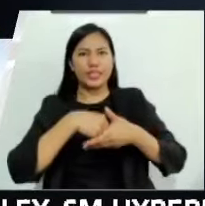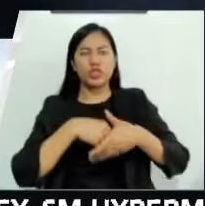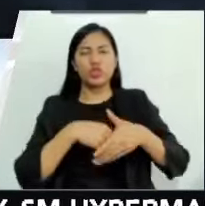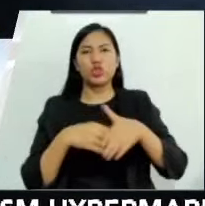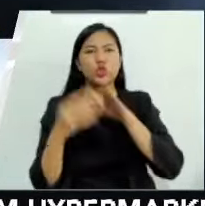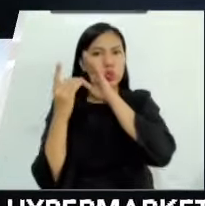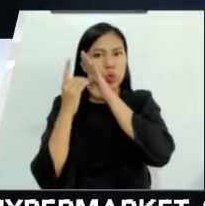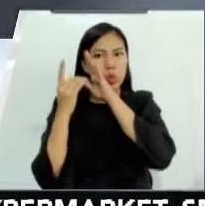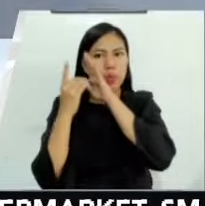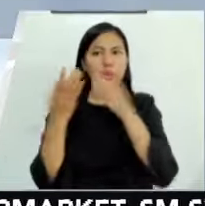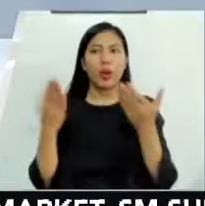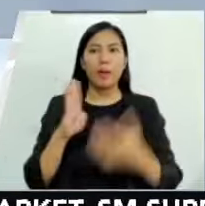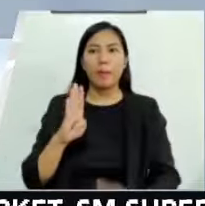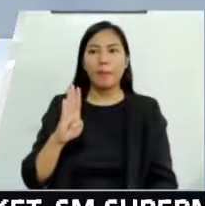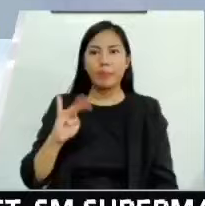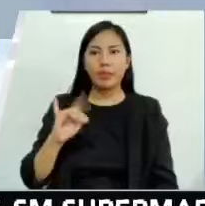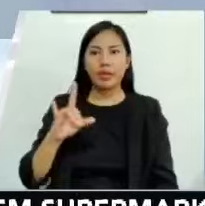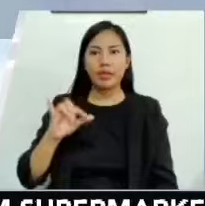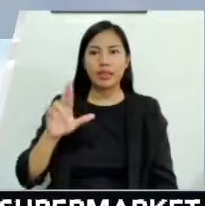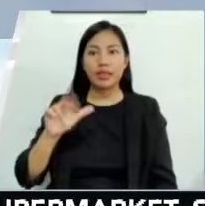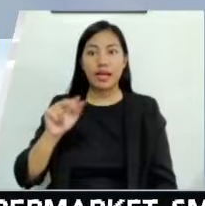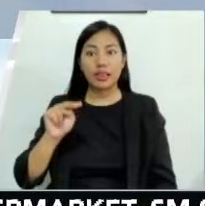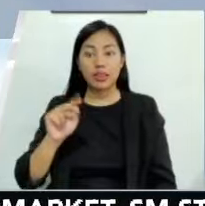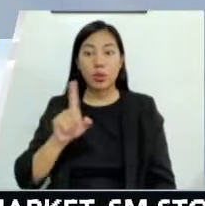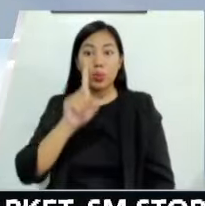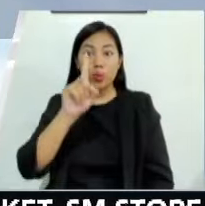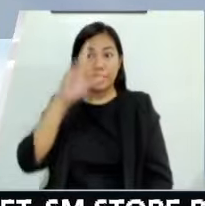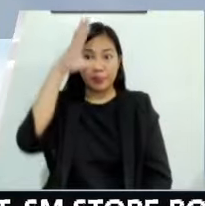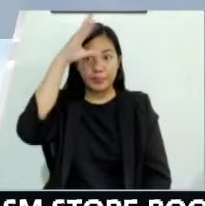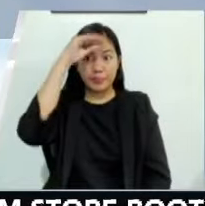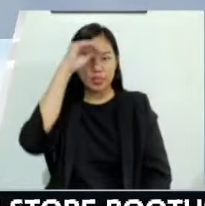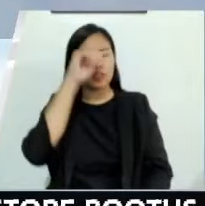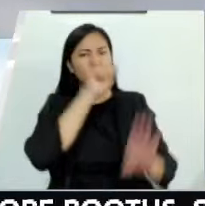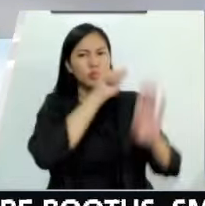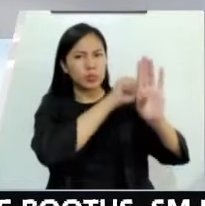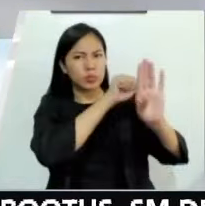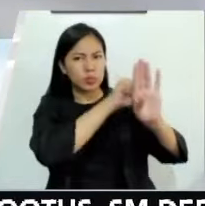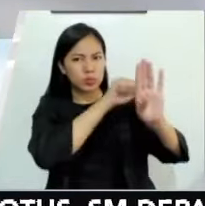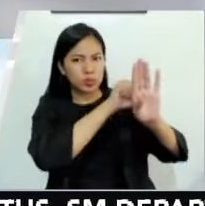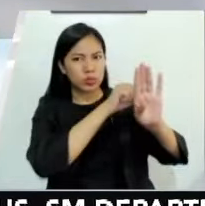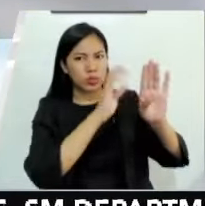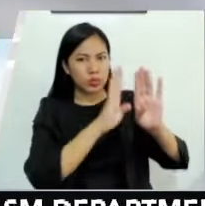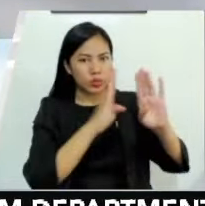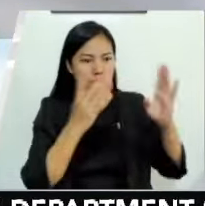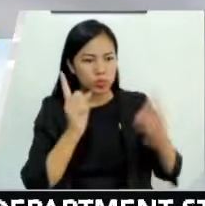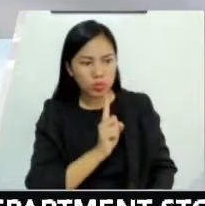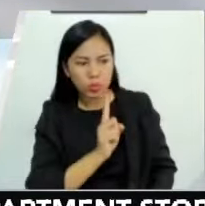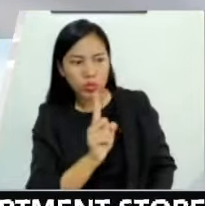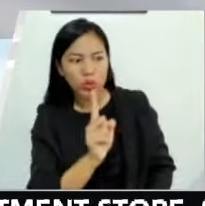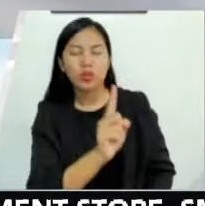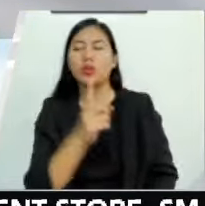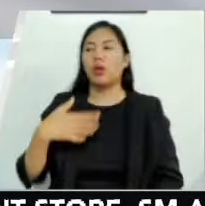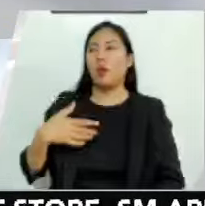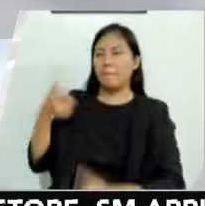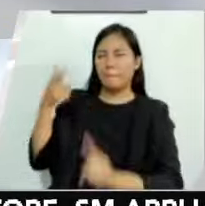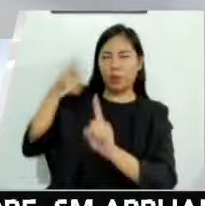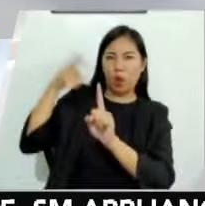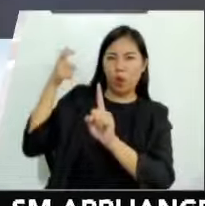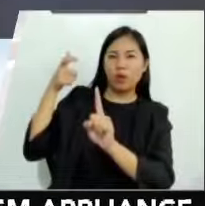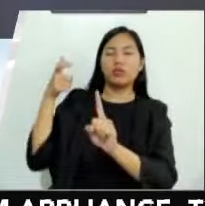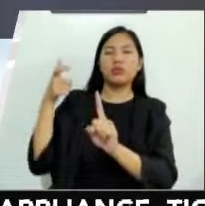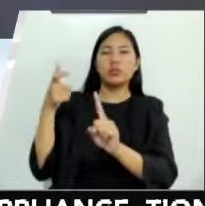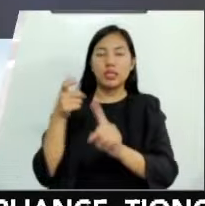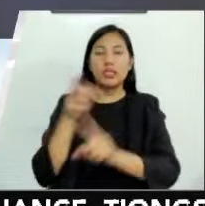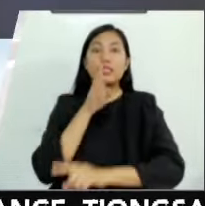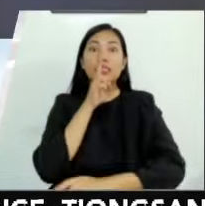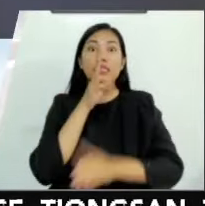ang kumatok at naghanap sa madre. Nang lumapit ang madre sa pinto, doon na siya binaril. Agad na tumakas ang salarin. Patuloy